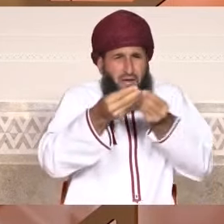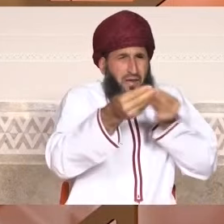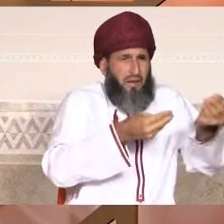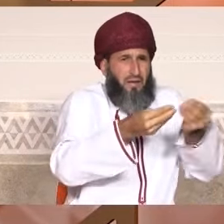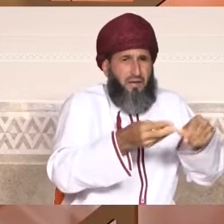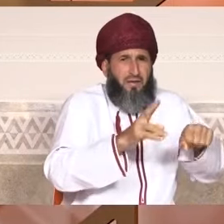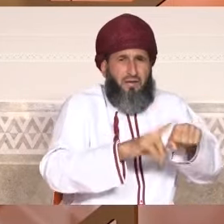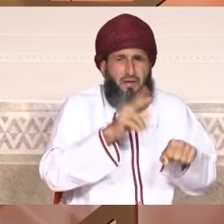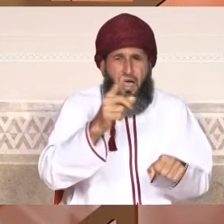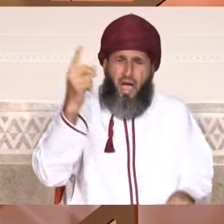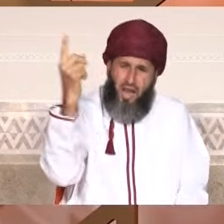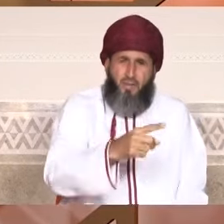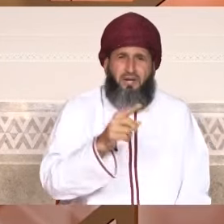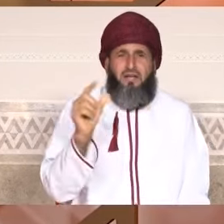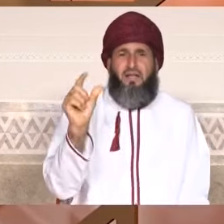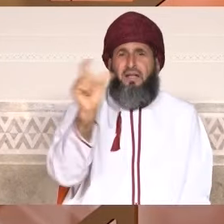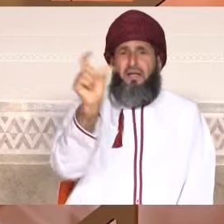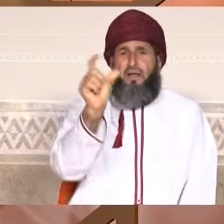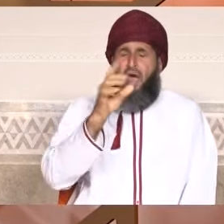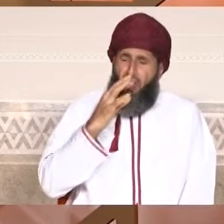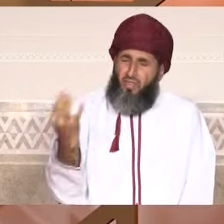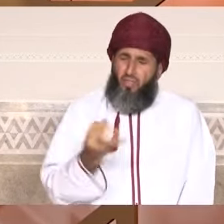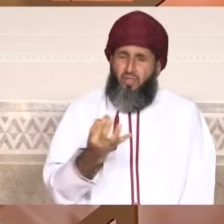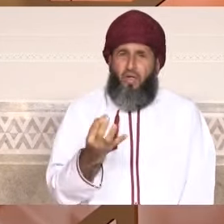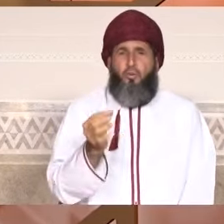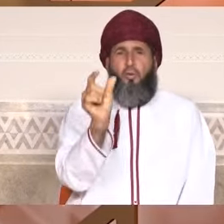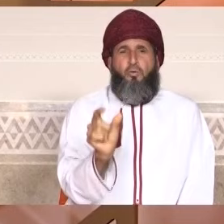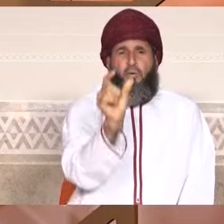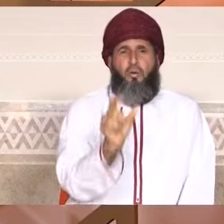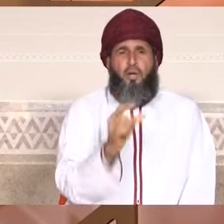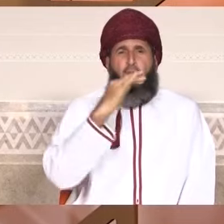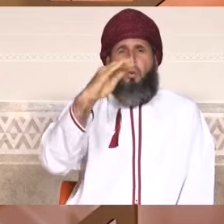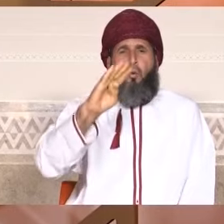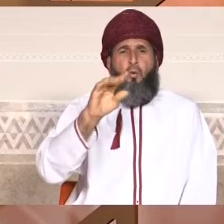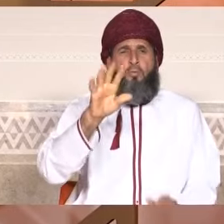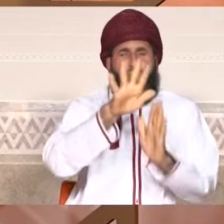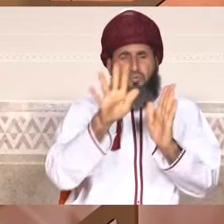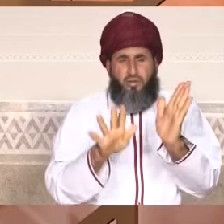المفردات التي يأمر الإسلام بضرورة أن يتقيد الإنسان فيها بالأحكام الشرعية.